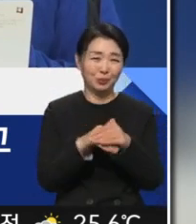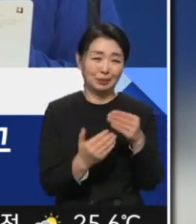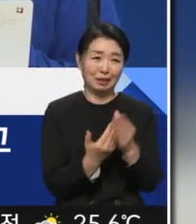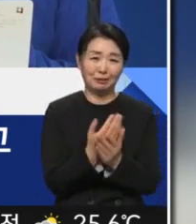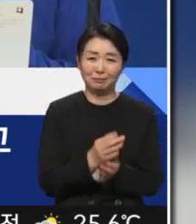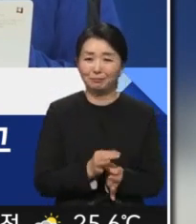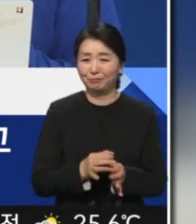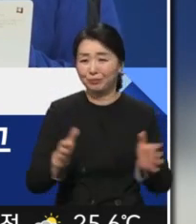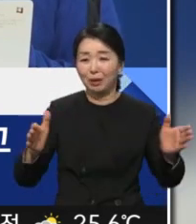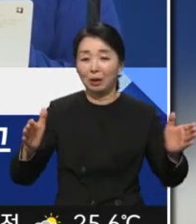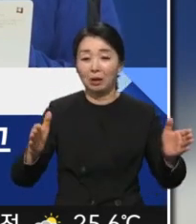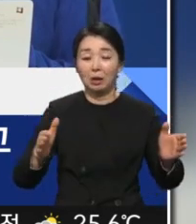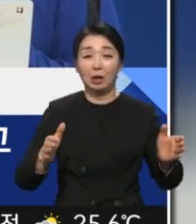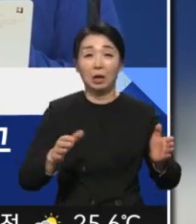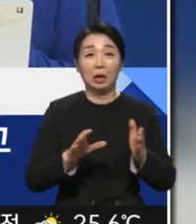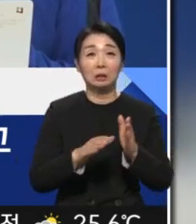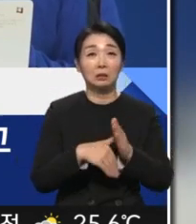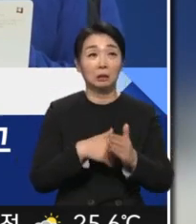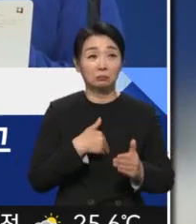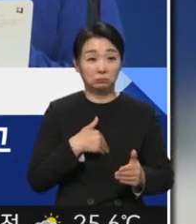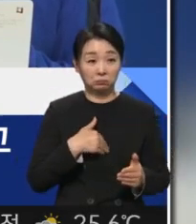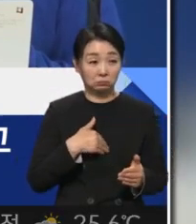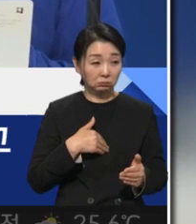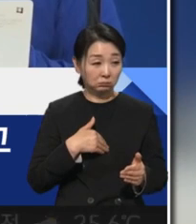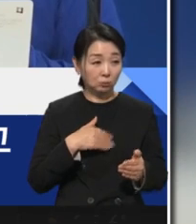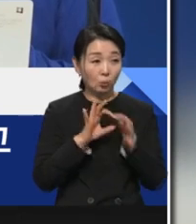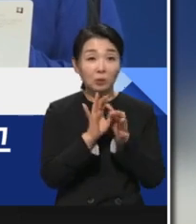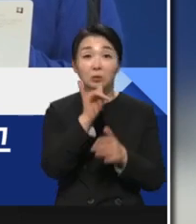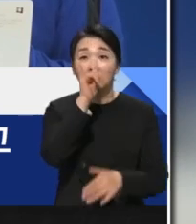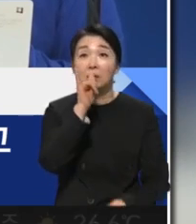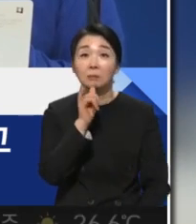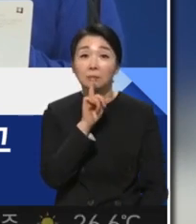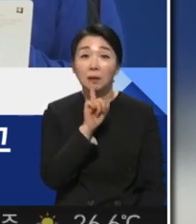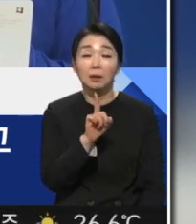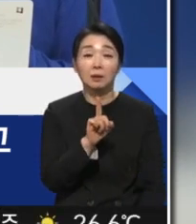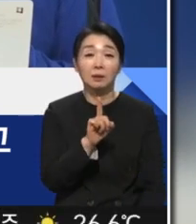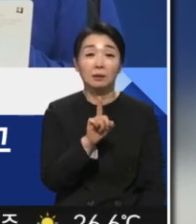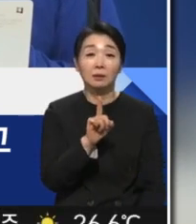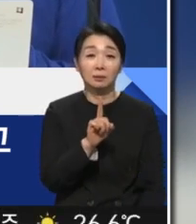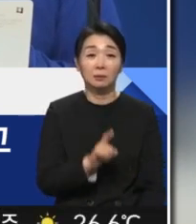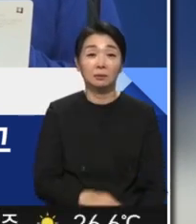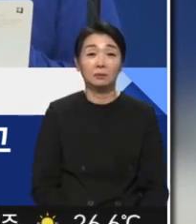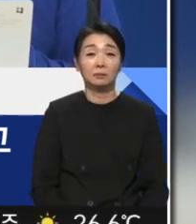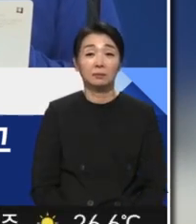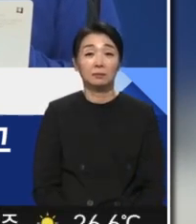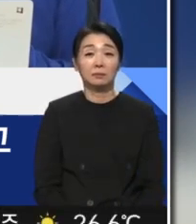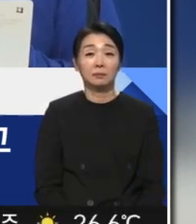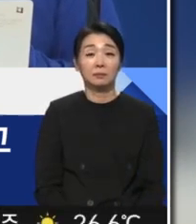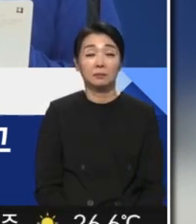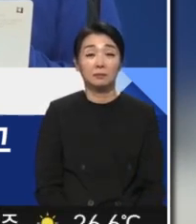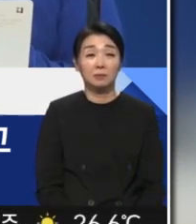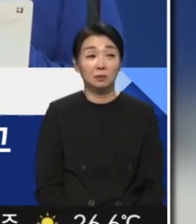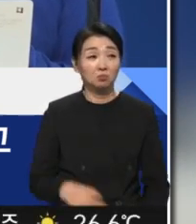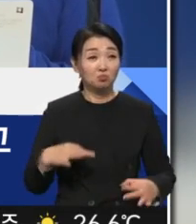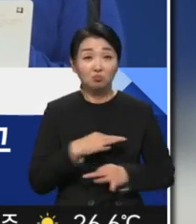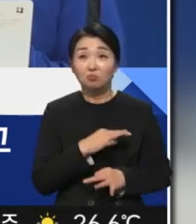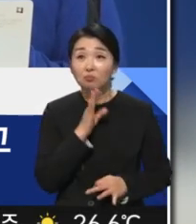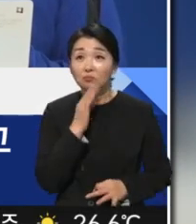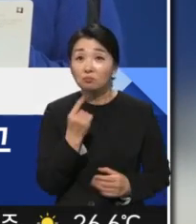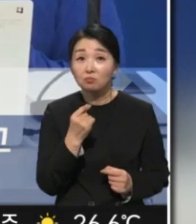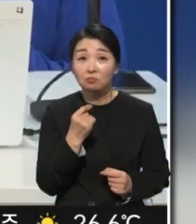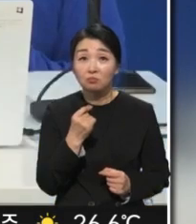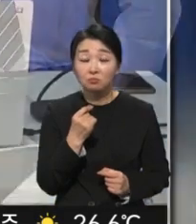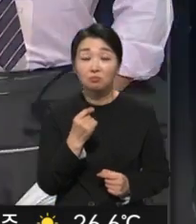것도 그 전혀 무관하다고 할 수 없는 거 아니냐? 그 구조와 뭐 동의하지 않는 분도 많긴 해요.